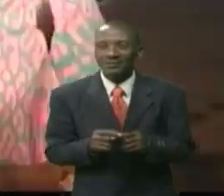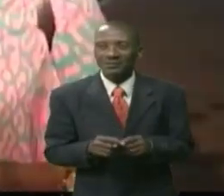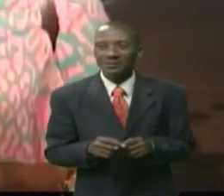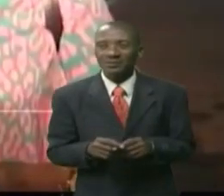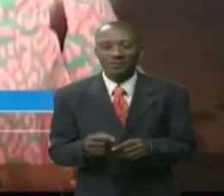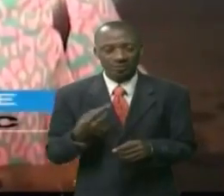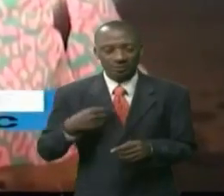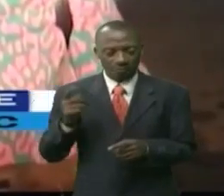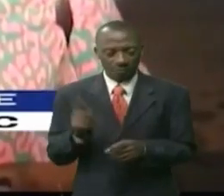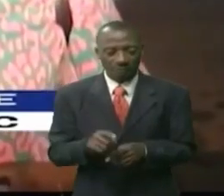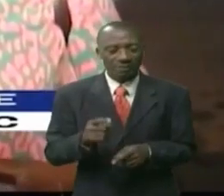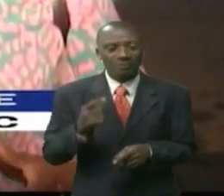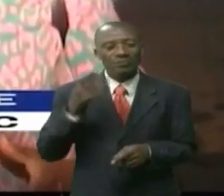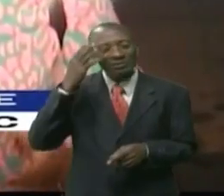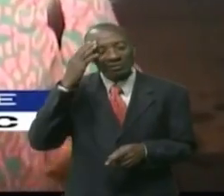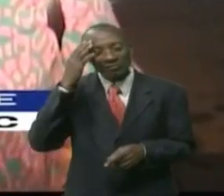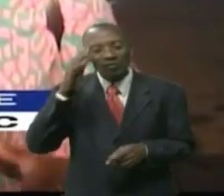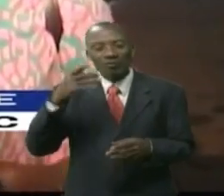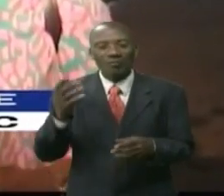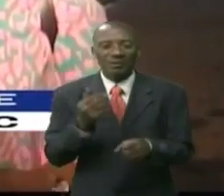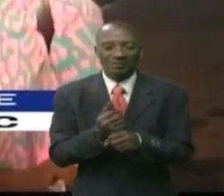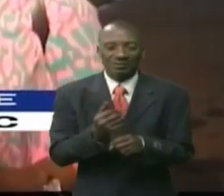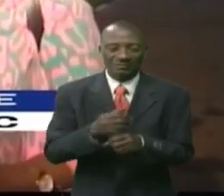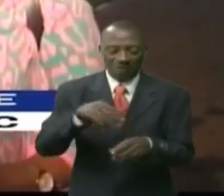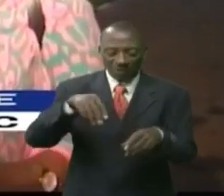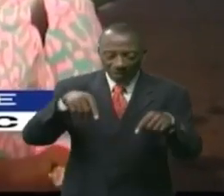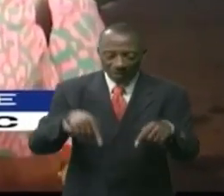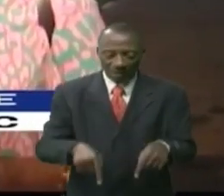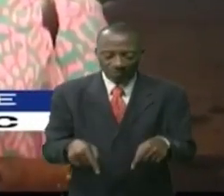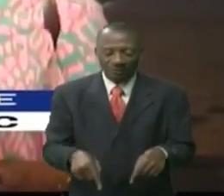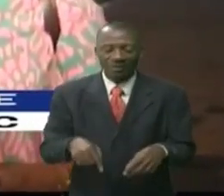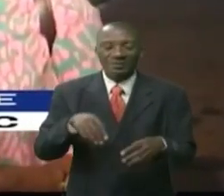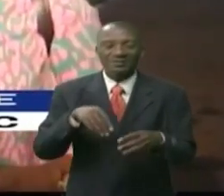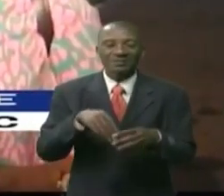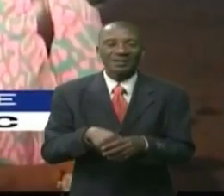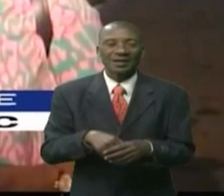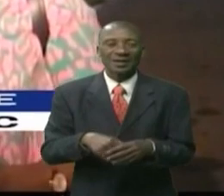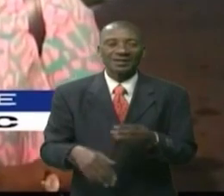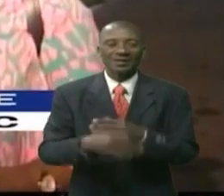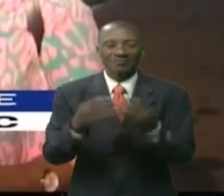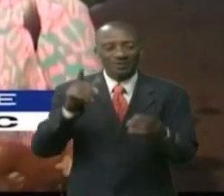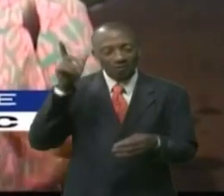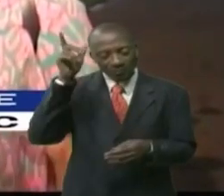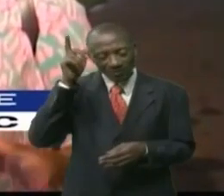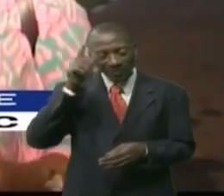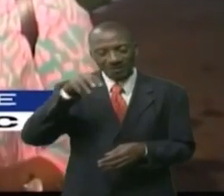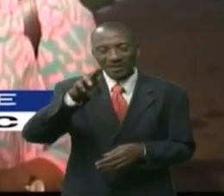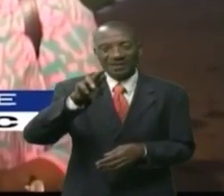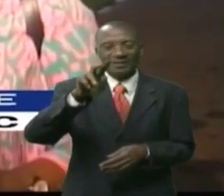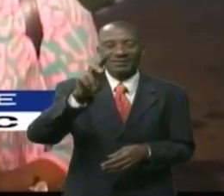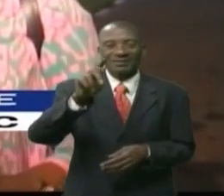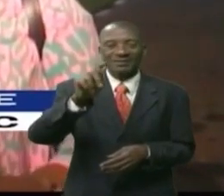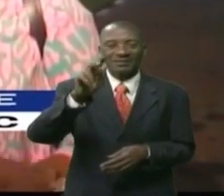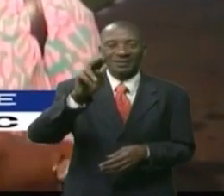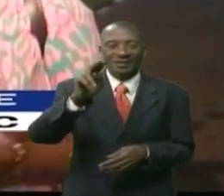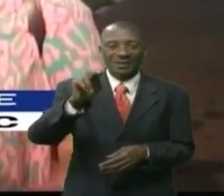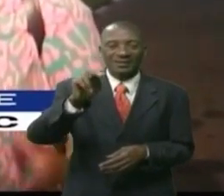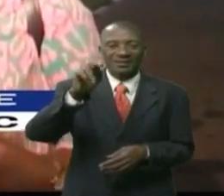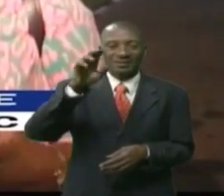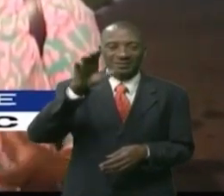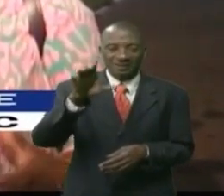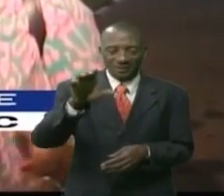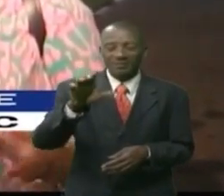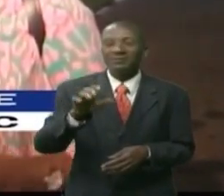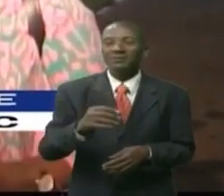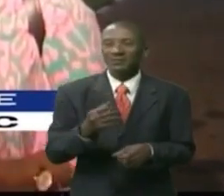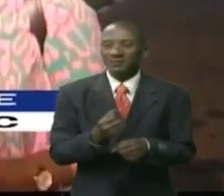avec les autorités locales et profiter également de la présence de notre ministre de tutelle dans la région pour que T tous ces